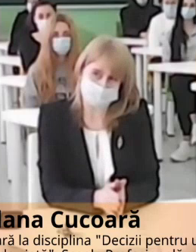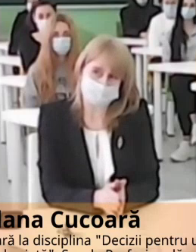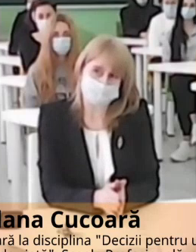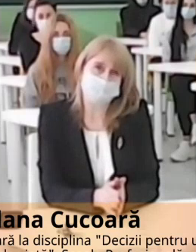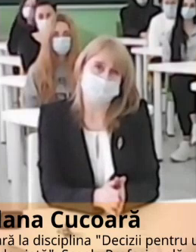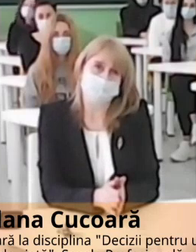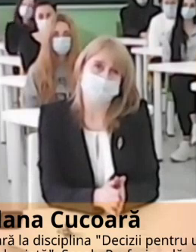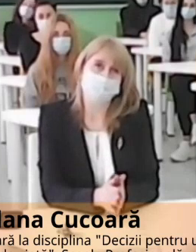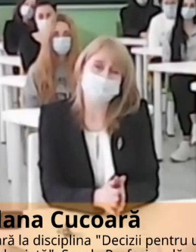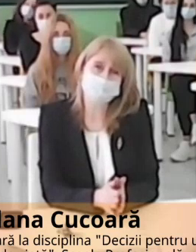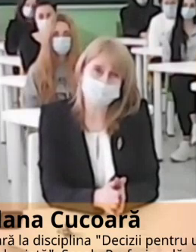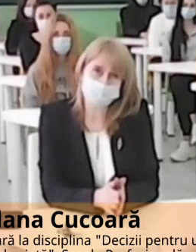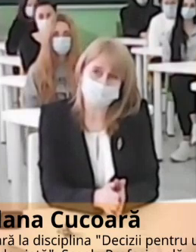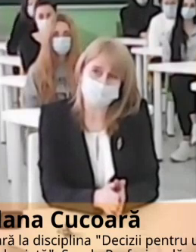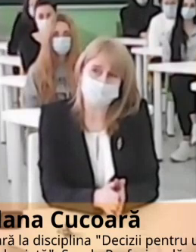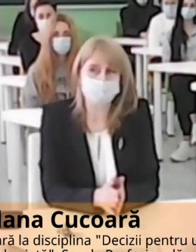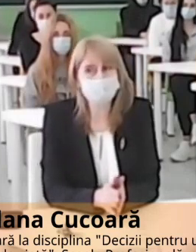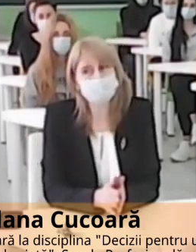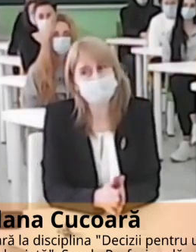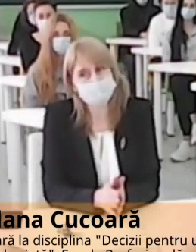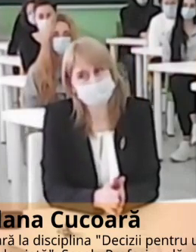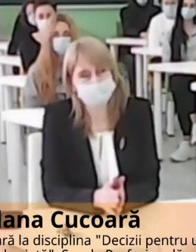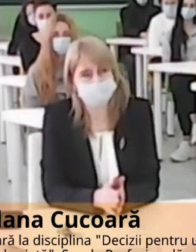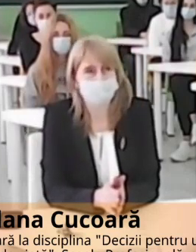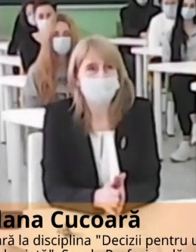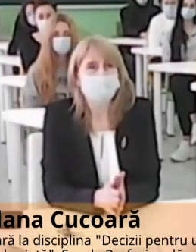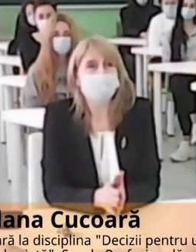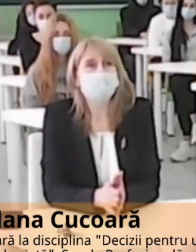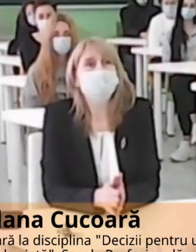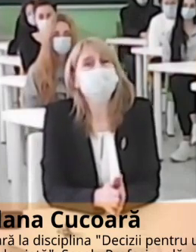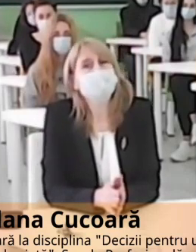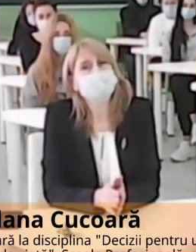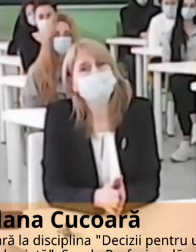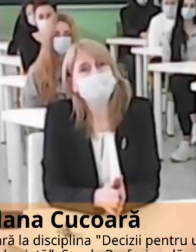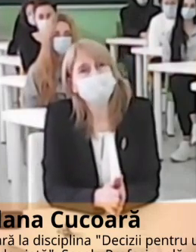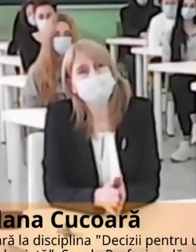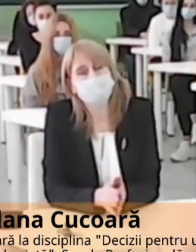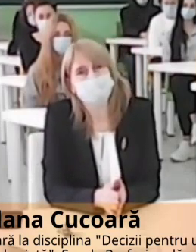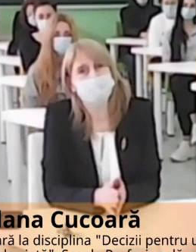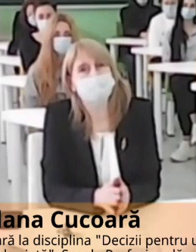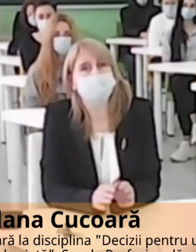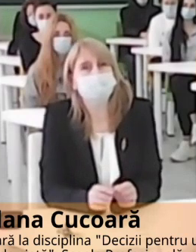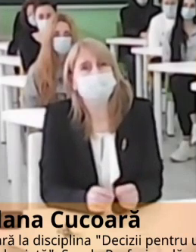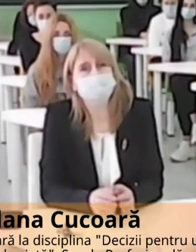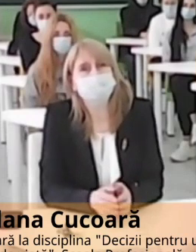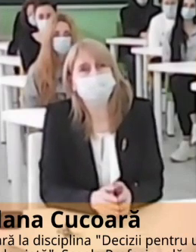toleranți, prietenoși, comunicativi, sunt mai responsabili,